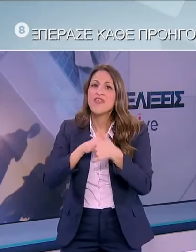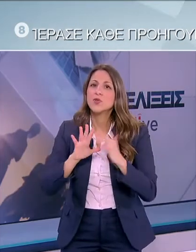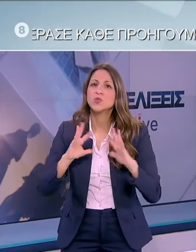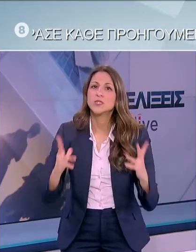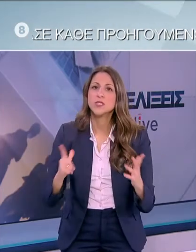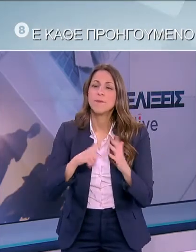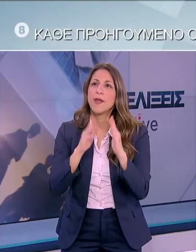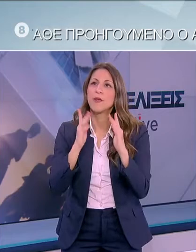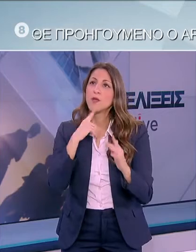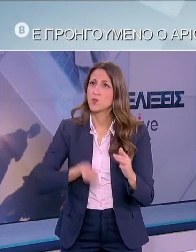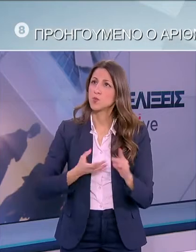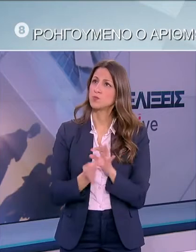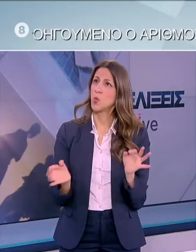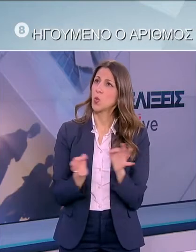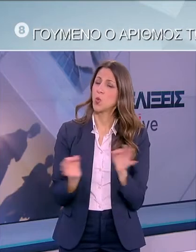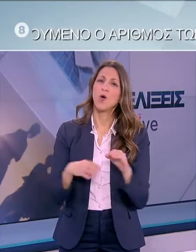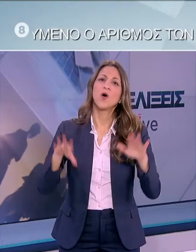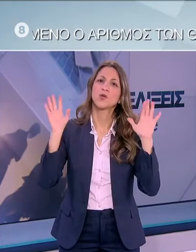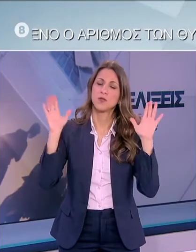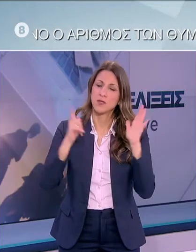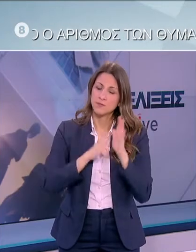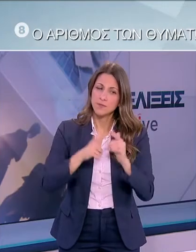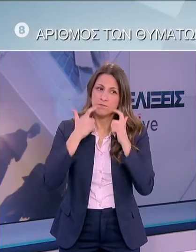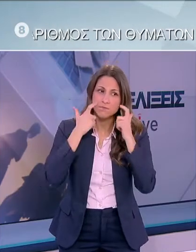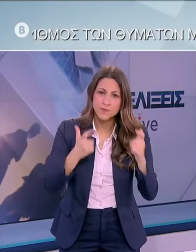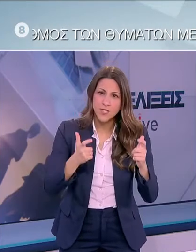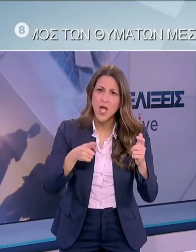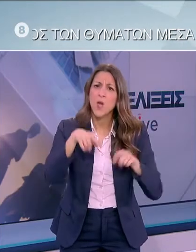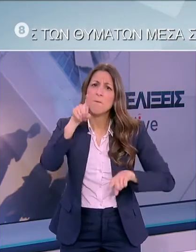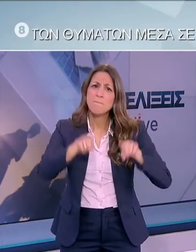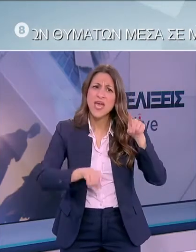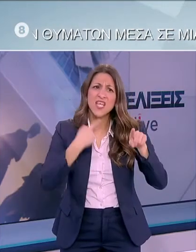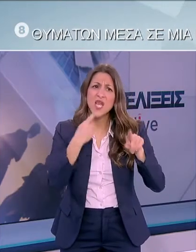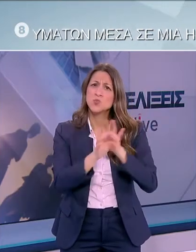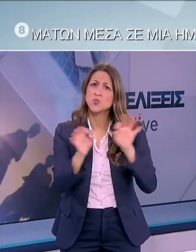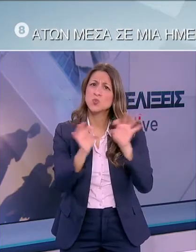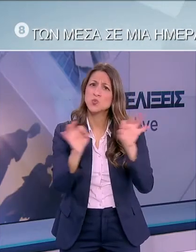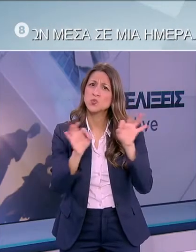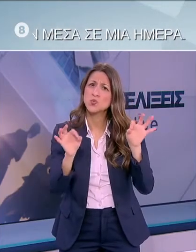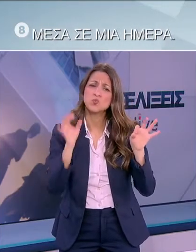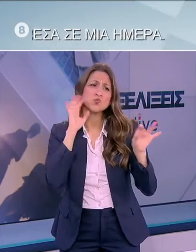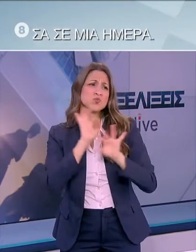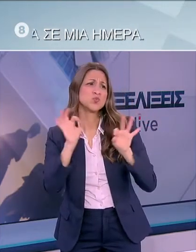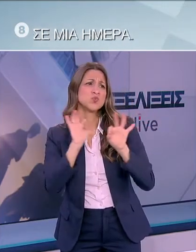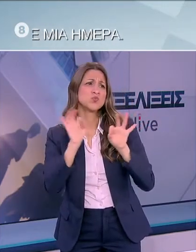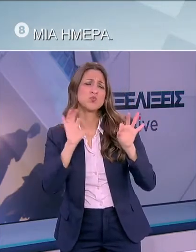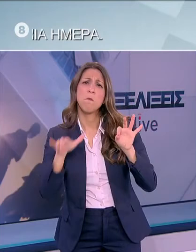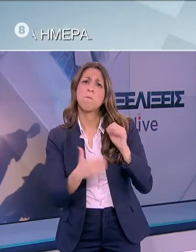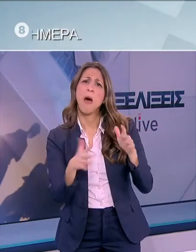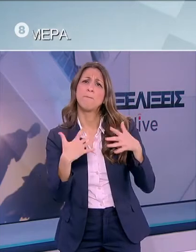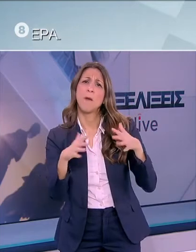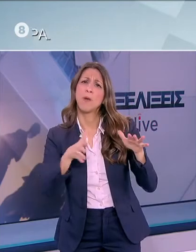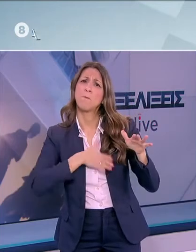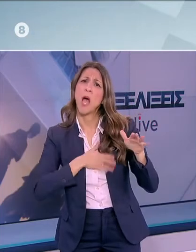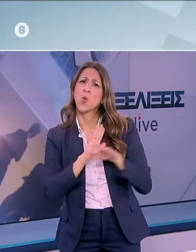εφησυχασμός. Και δυστυχώς περνάει μία λογική ότι εντάξει, το έχουμε ξεπεράσει. Δεν έχουμε ξεπεράσει τίποτα. Είναι ξεκάθαρο αυτό. Γι' αυτό